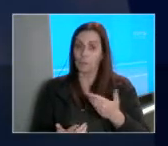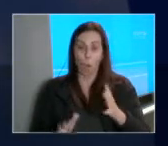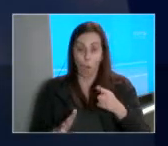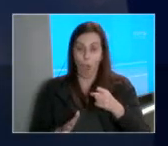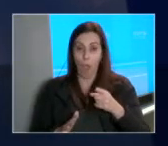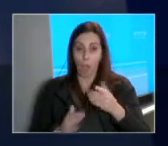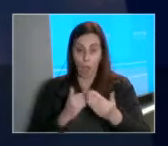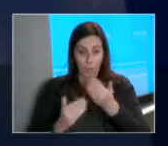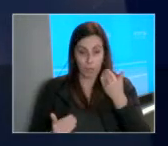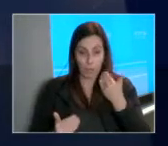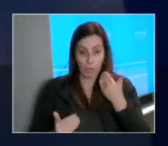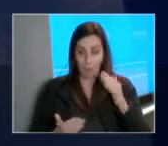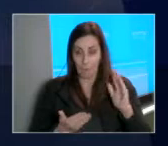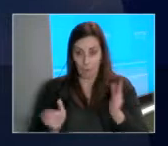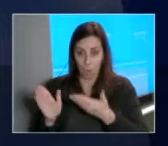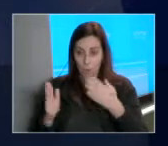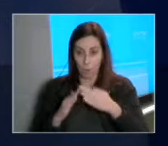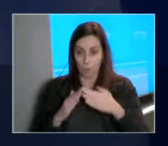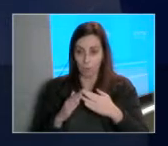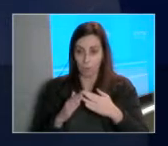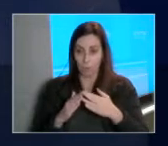להיות שזה יהיה לפני הפינוי המתוכנן?